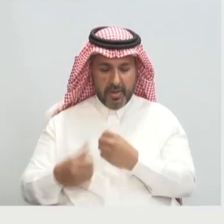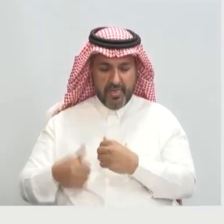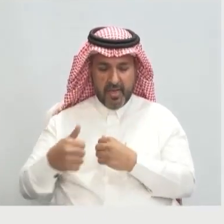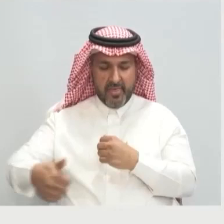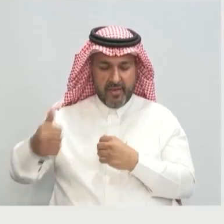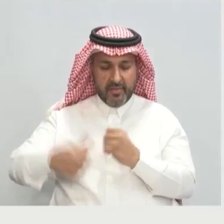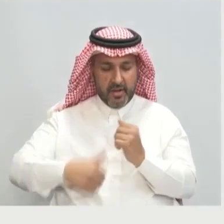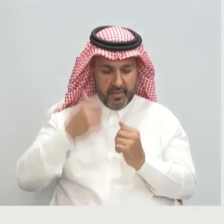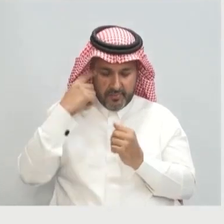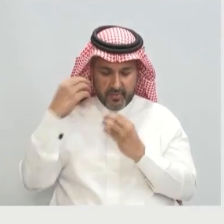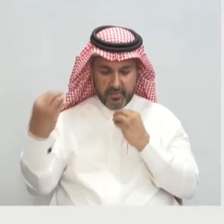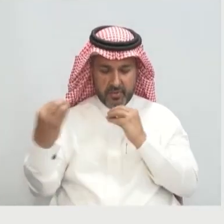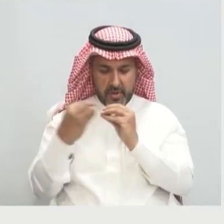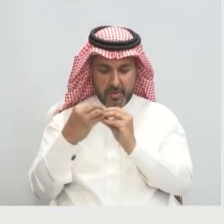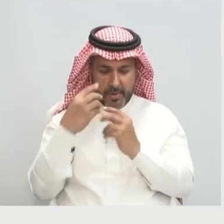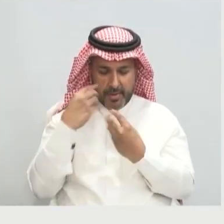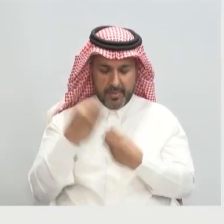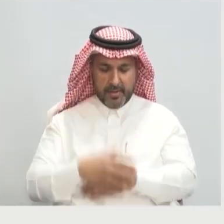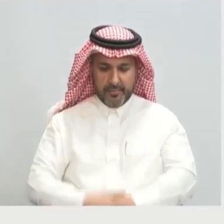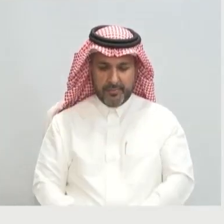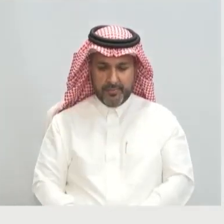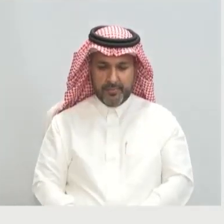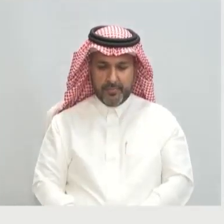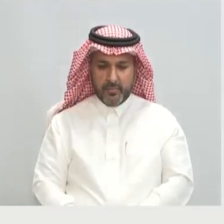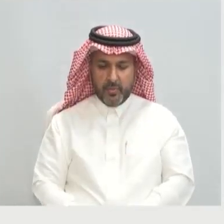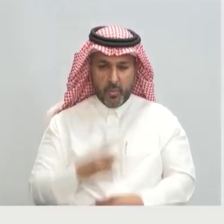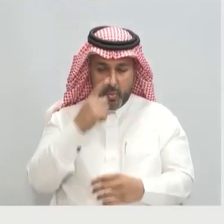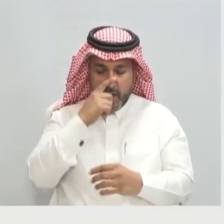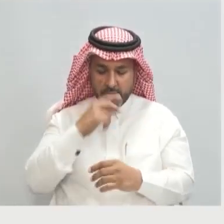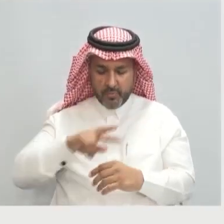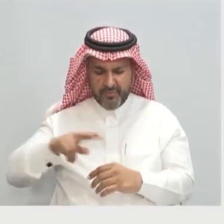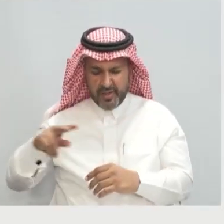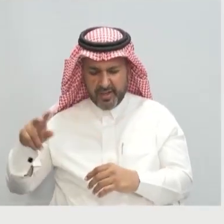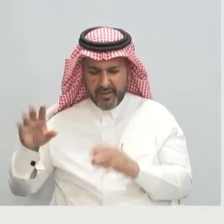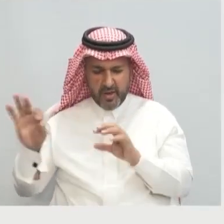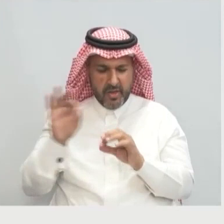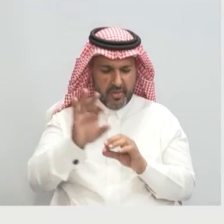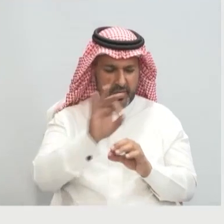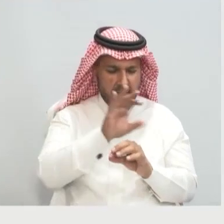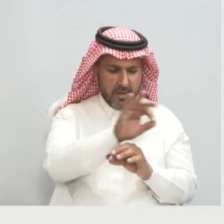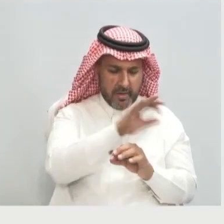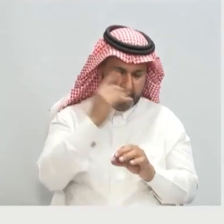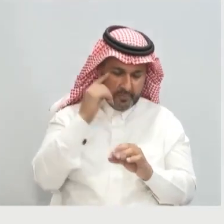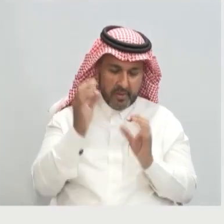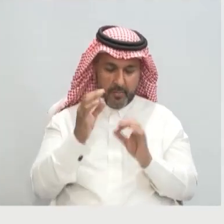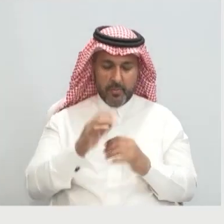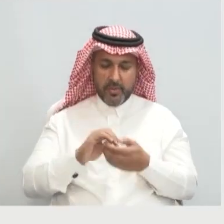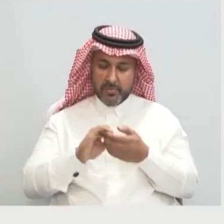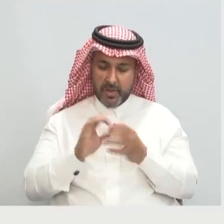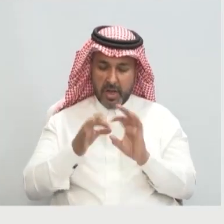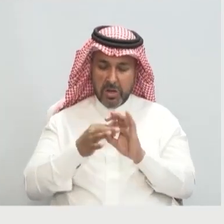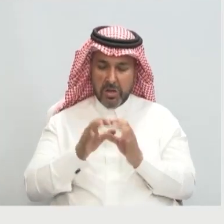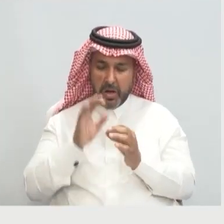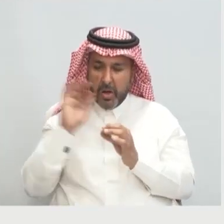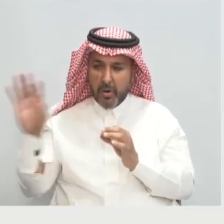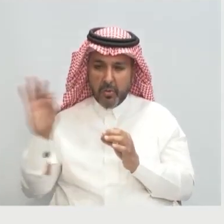من هذه الشبكه دائما اجعل الشبكه في اتجاهين واخيرا ذكرنا ركز على التنوع واجعل علاقاتك متنوعه ما بين الاقسام